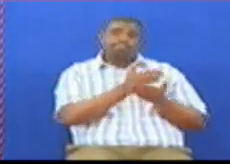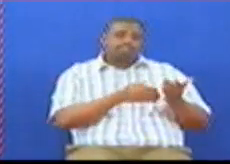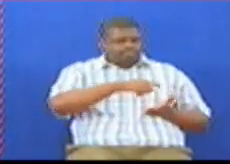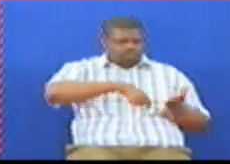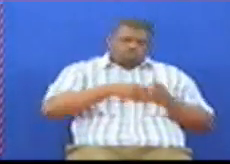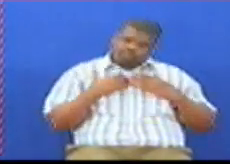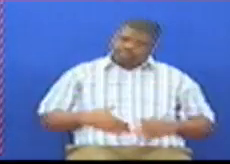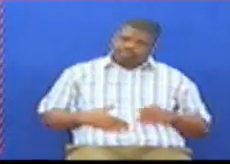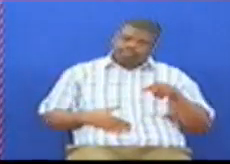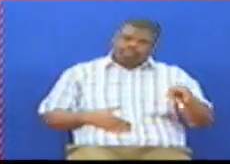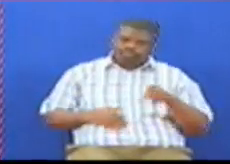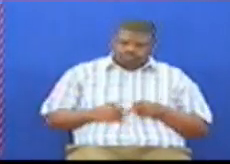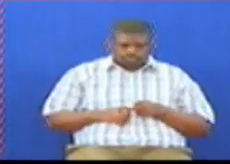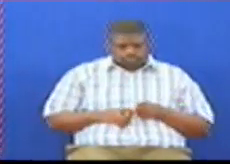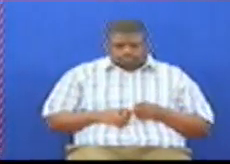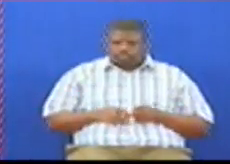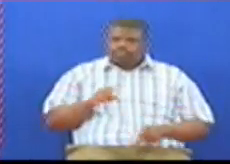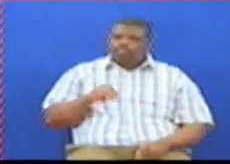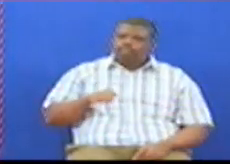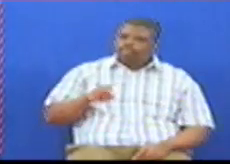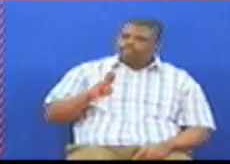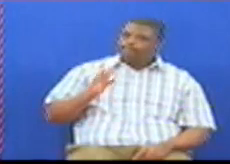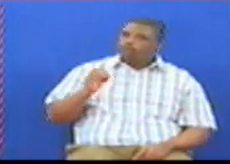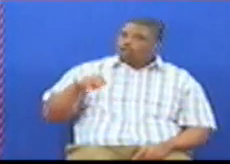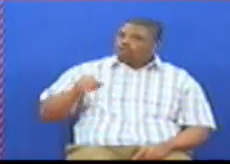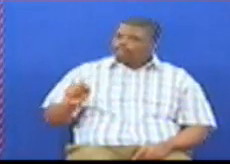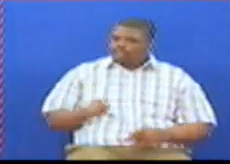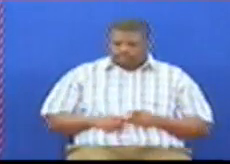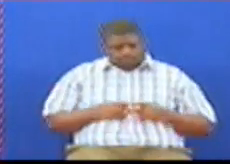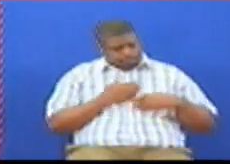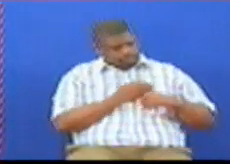afya hivyo. Lakini Mheshimiwa, tuna maboma na maabara. Maabara ambayo